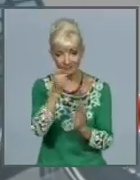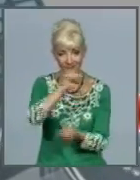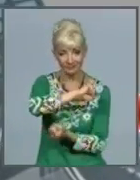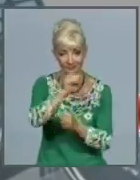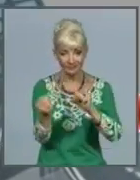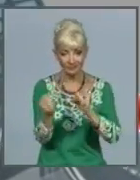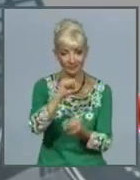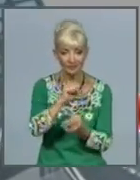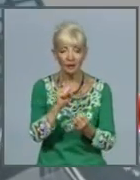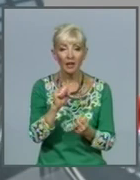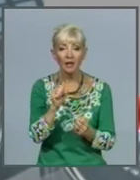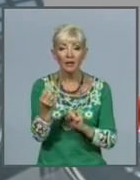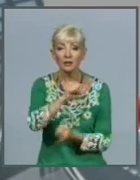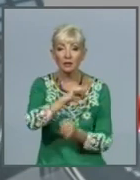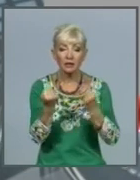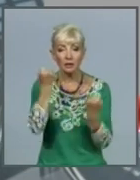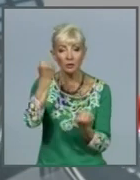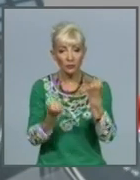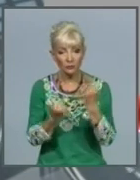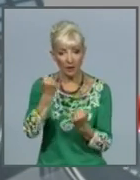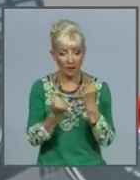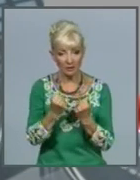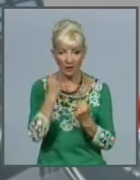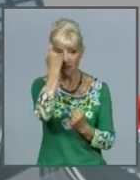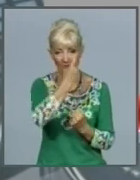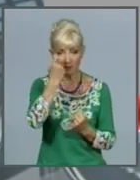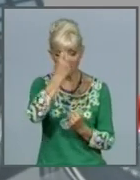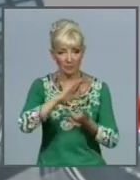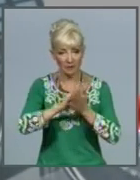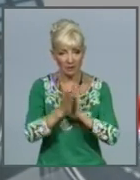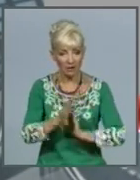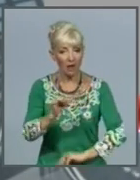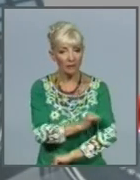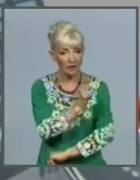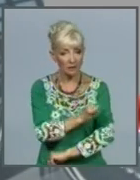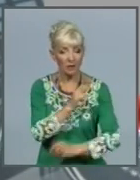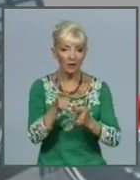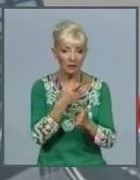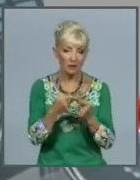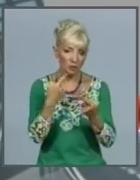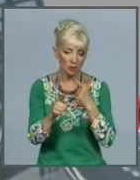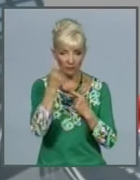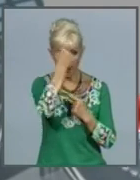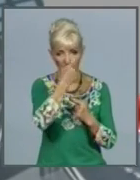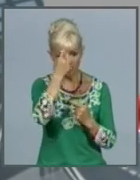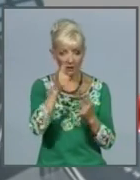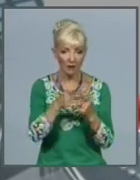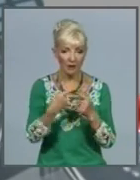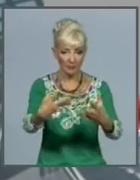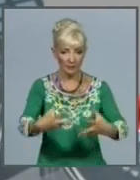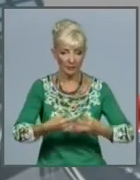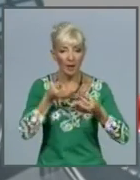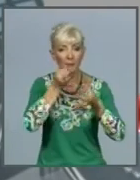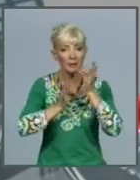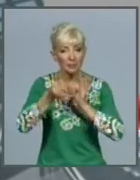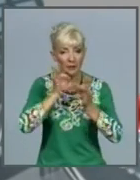керування транспортними засобами в стані алкогольного, наркотичного чи іншого сп'яніння, або під впливом лікарських препаратів, що знижують